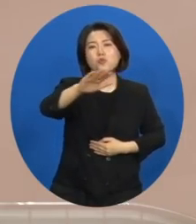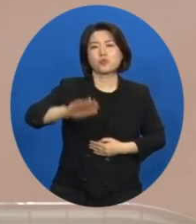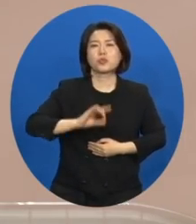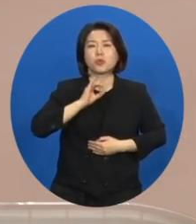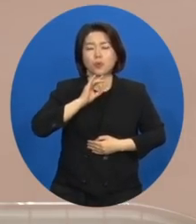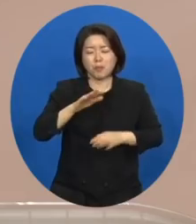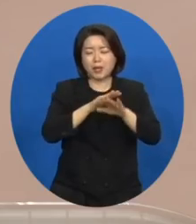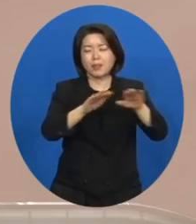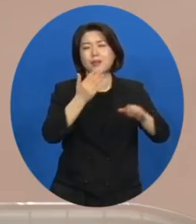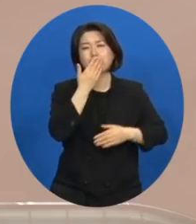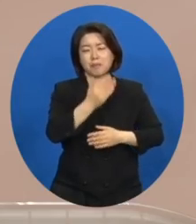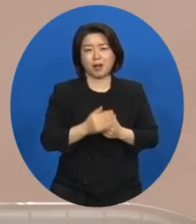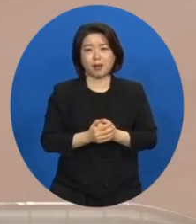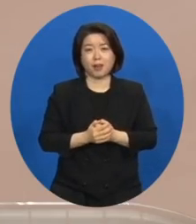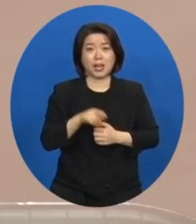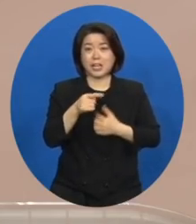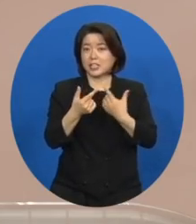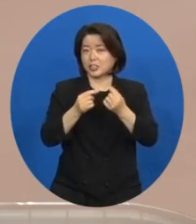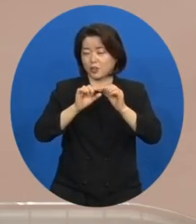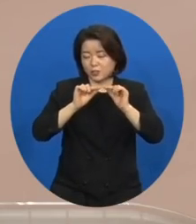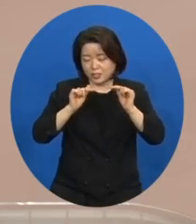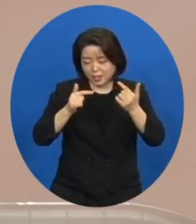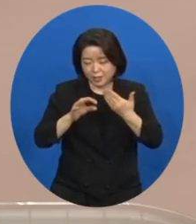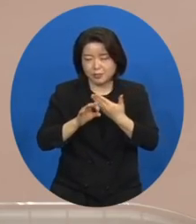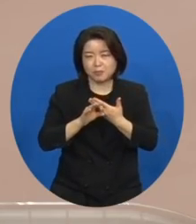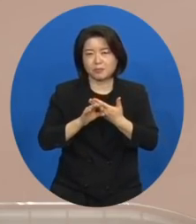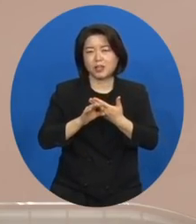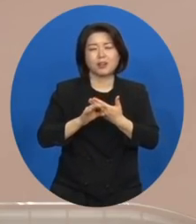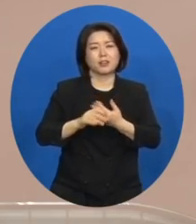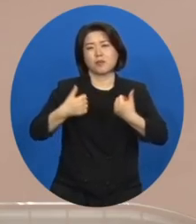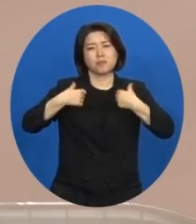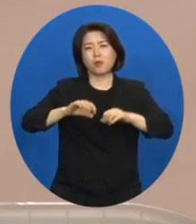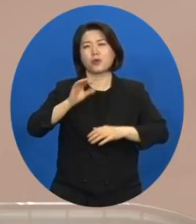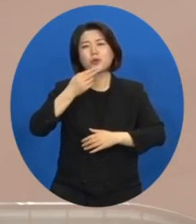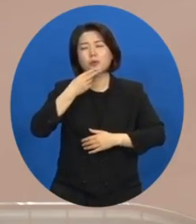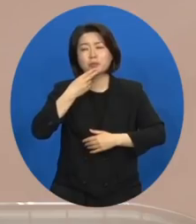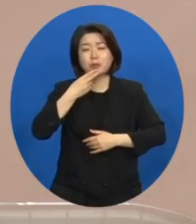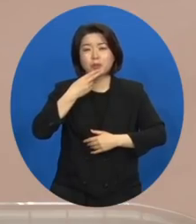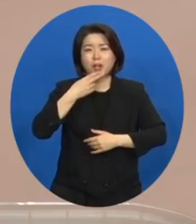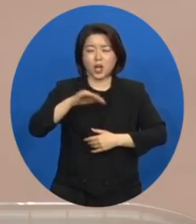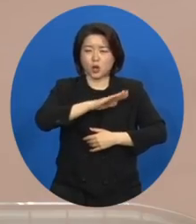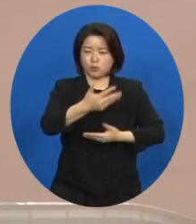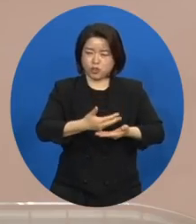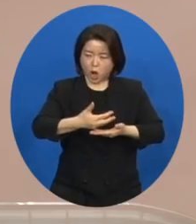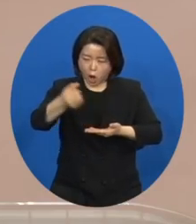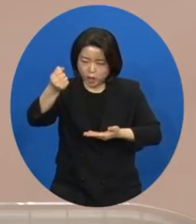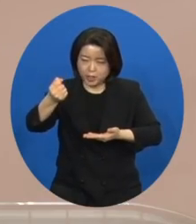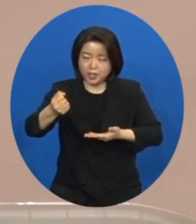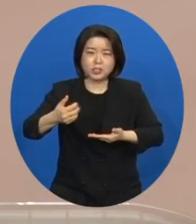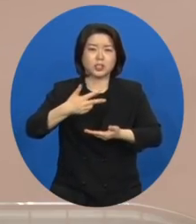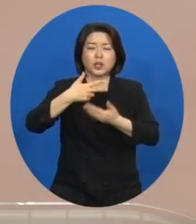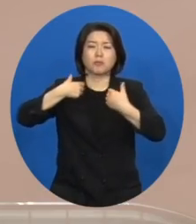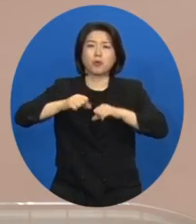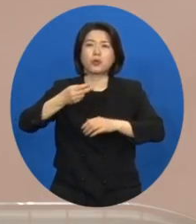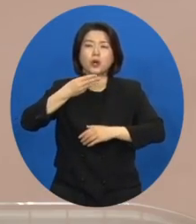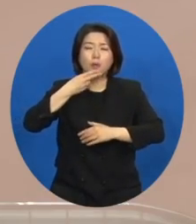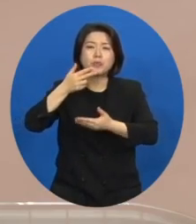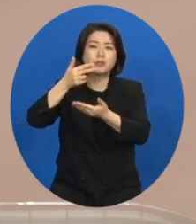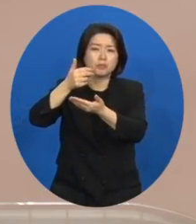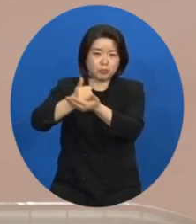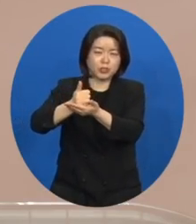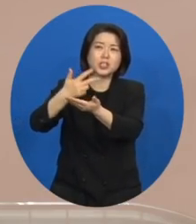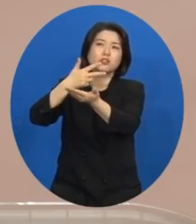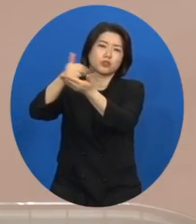해결되는 거야 그렇지 않고서는 주면 포기하지 않습니다 우리 없기 까지 결코 포기하지 않은 분이 선한 목자되신 바로 우리